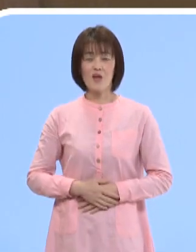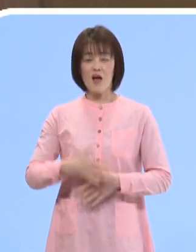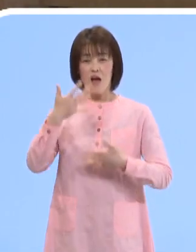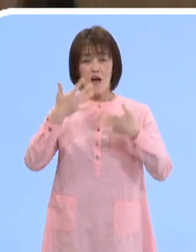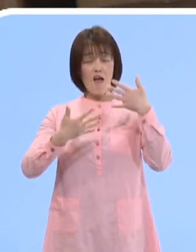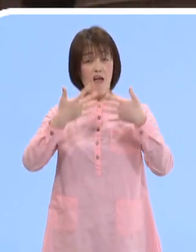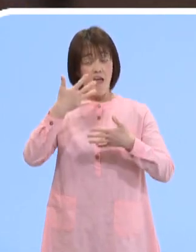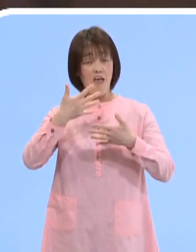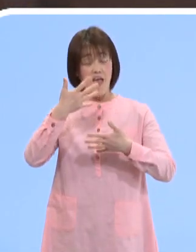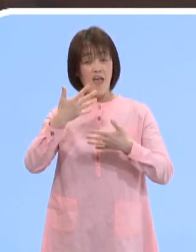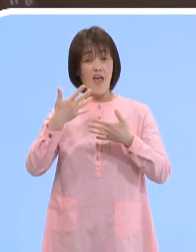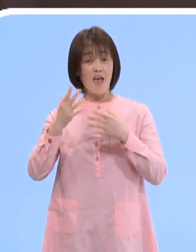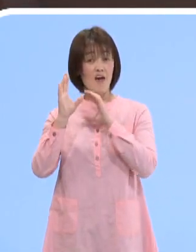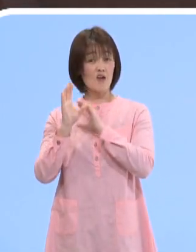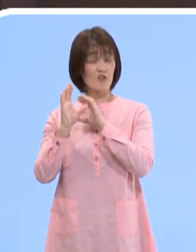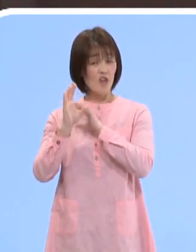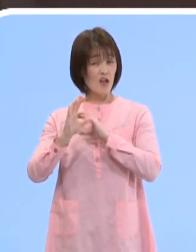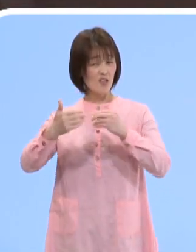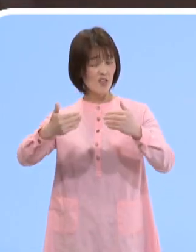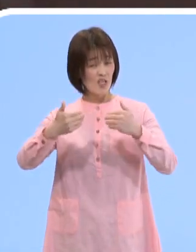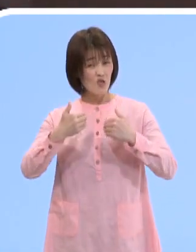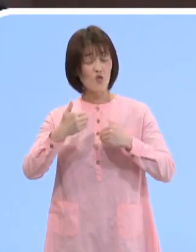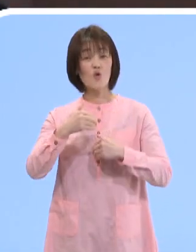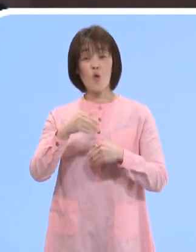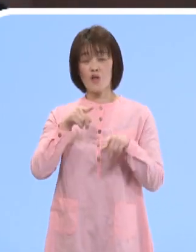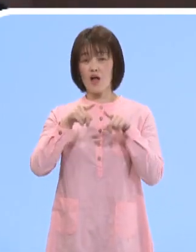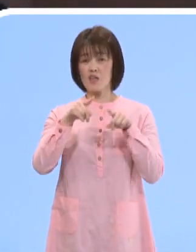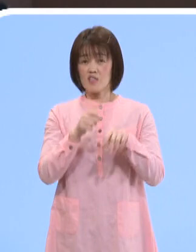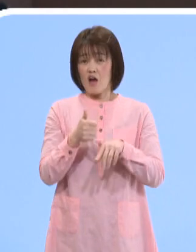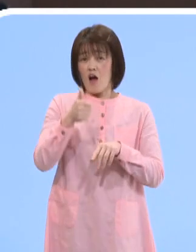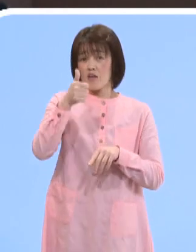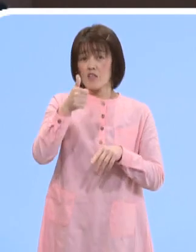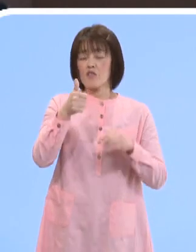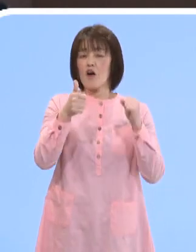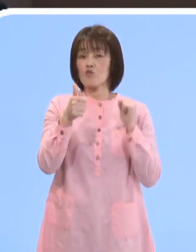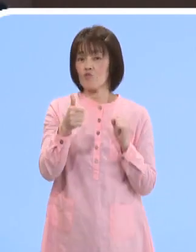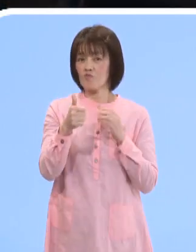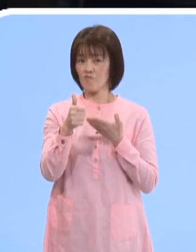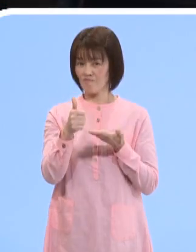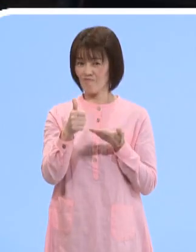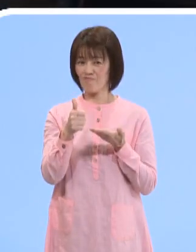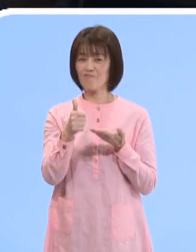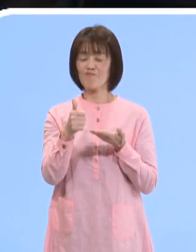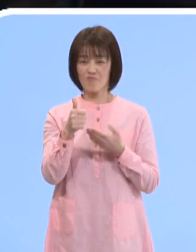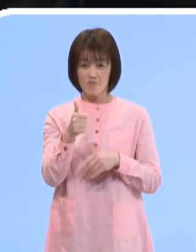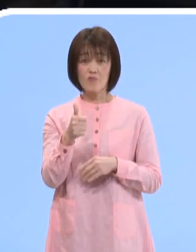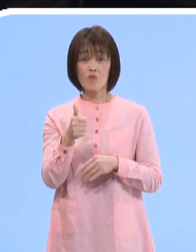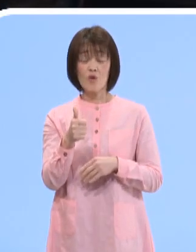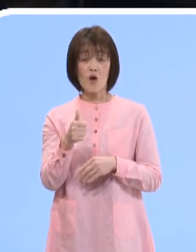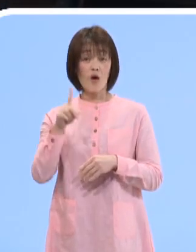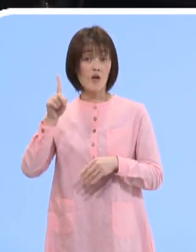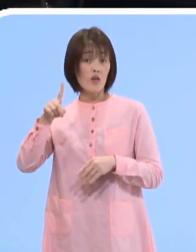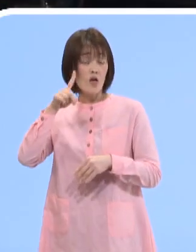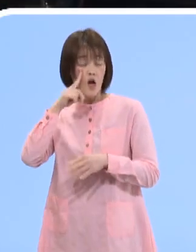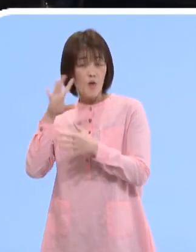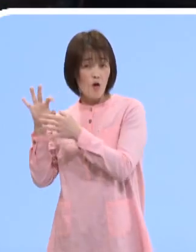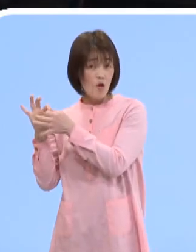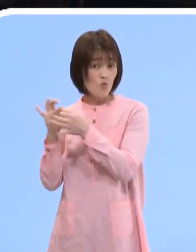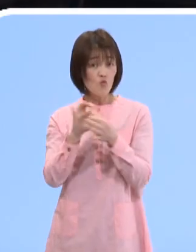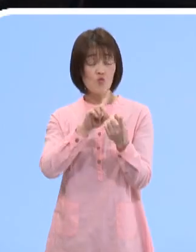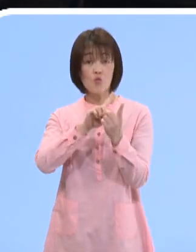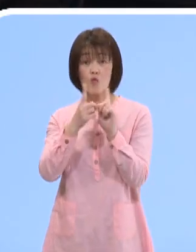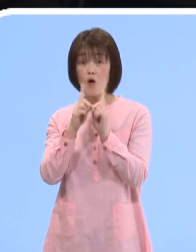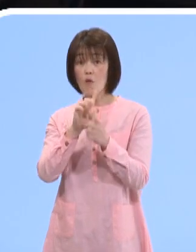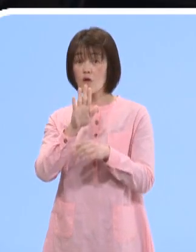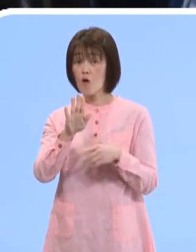映画祭に欠かせない存在がこの映画館の支配人です。 もともとその立ち上げから野口さんも関わ